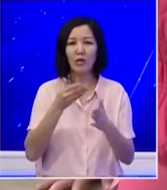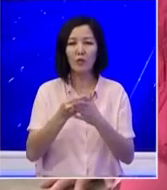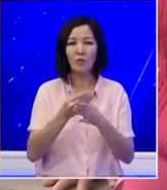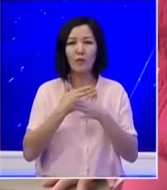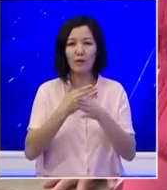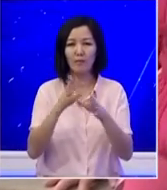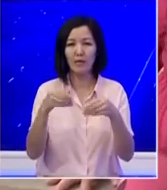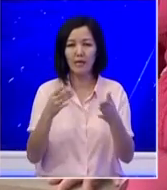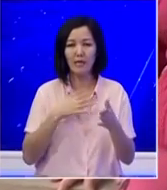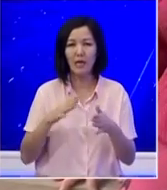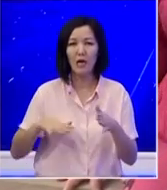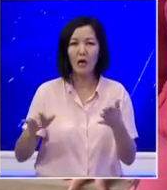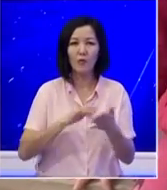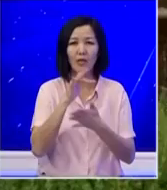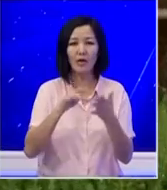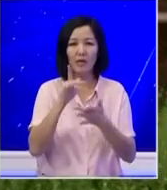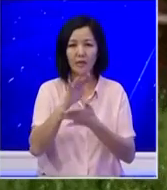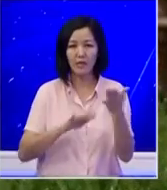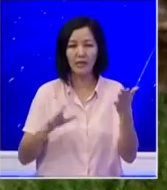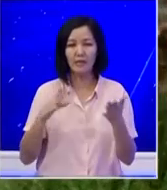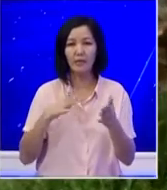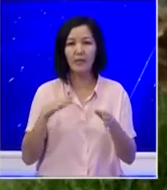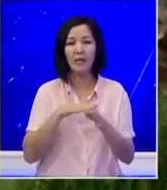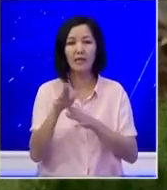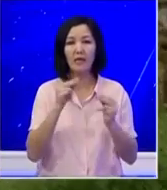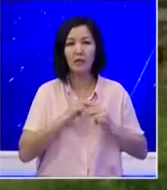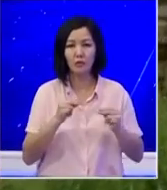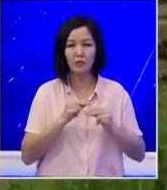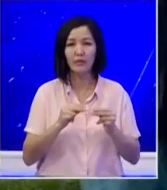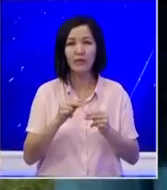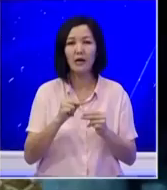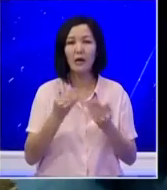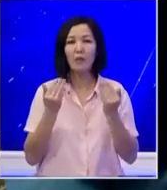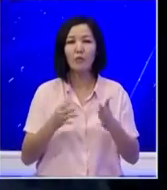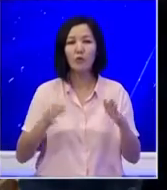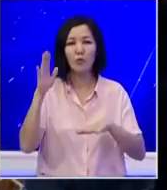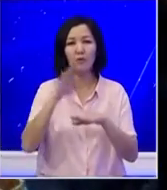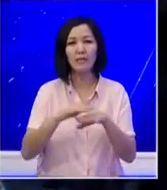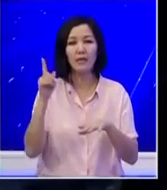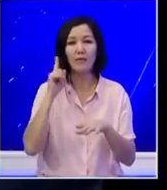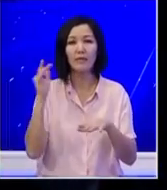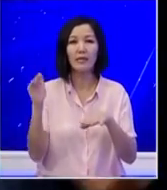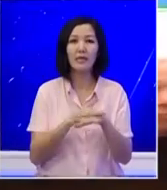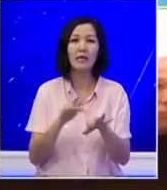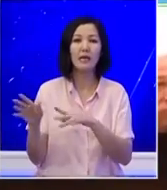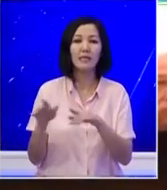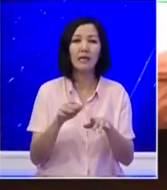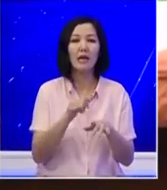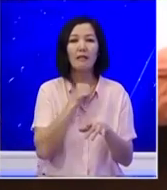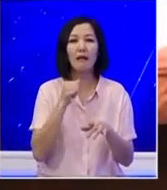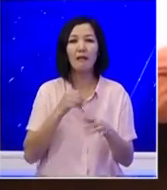жұмыстарын аудан ауылдарда үзбей келеді. Атқарылып жатқан бір қатарын Баталов бүгін тыңдады. Игісте талғарлықтар